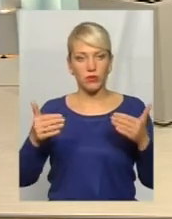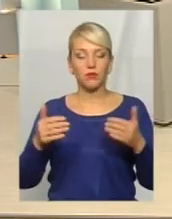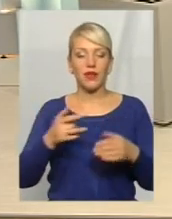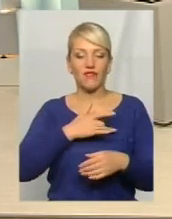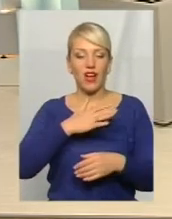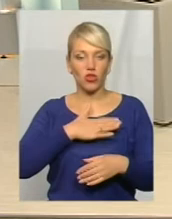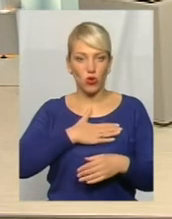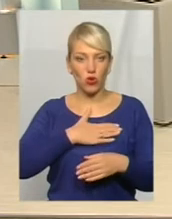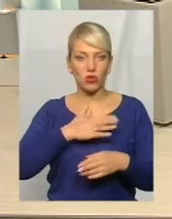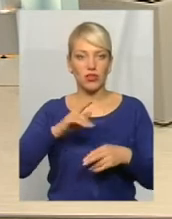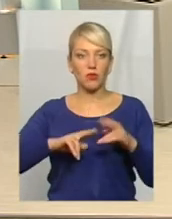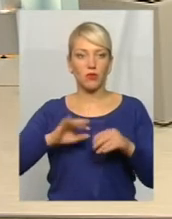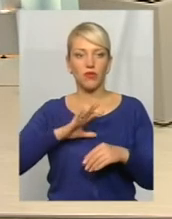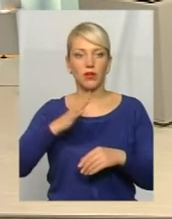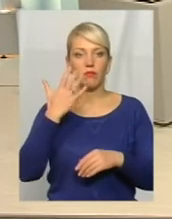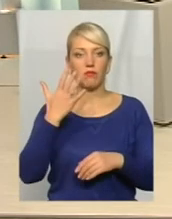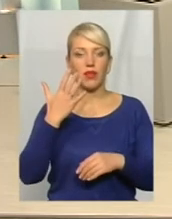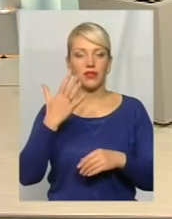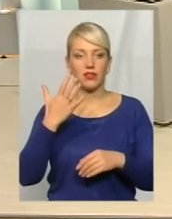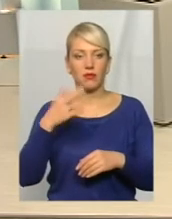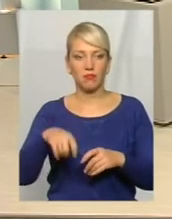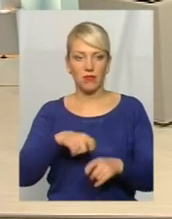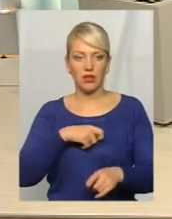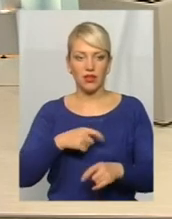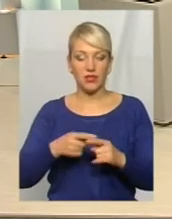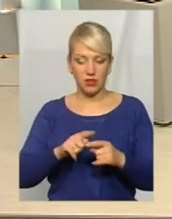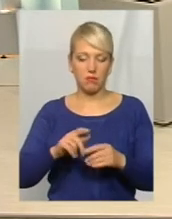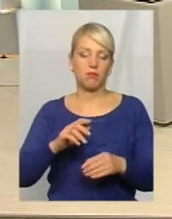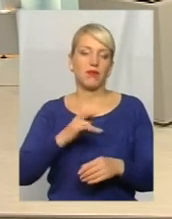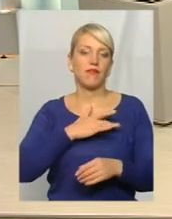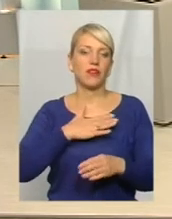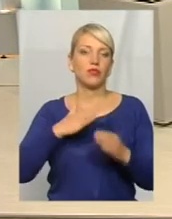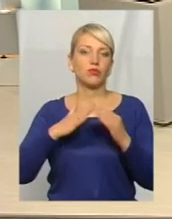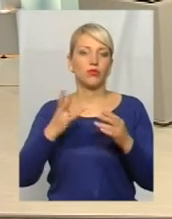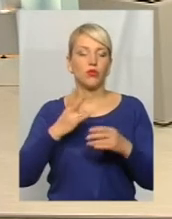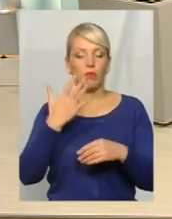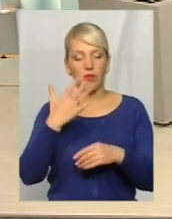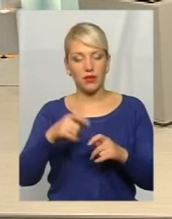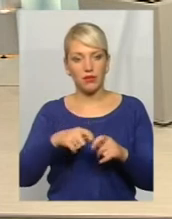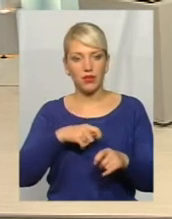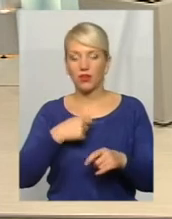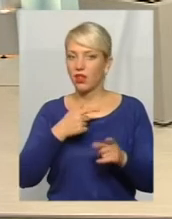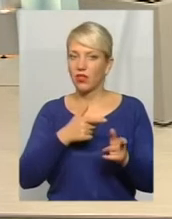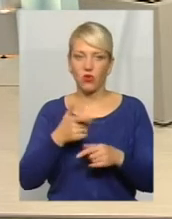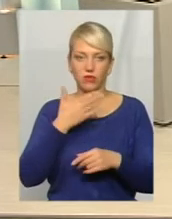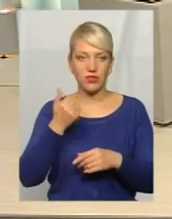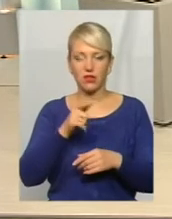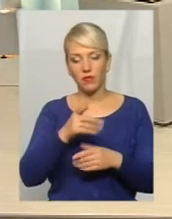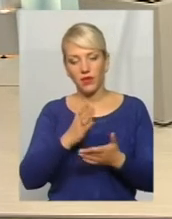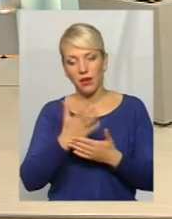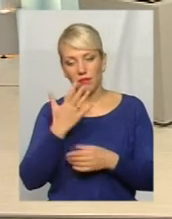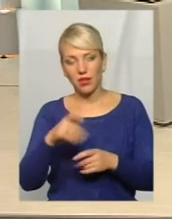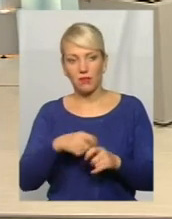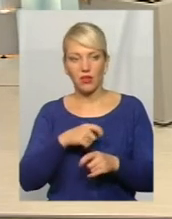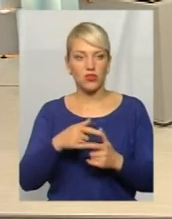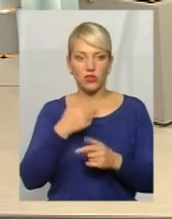забудови має бути 5 метрів. Приватна забудова, нормативом передбачено 5 метрів. До... Не готова вам сказати, чи там є 5 метрів до паркану.